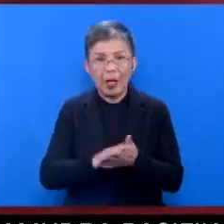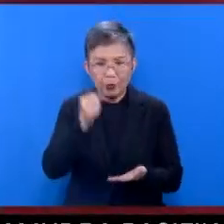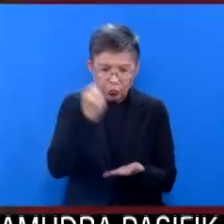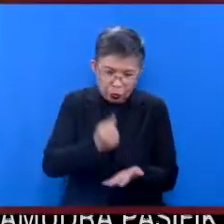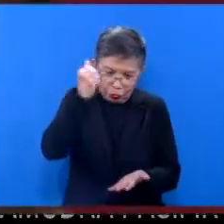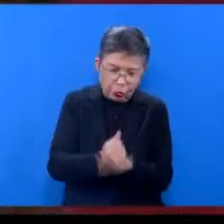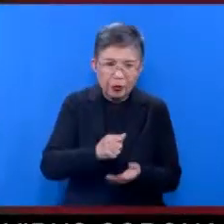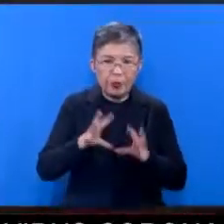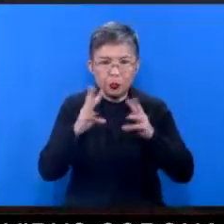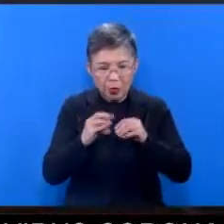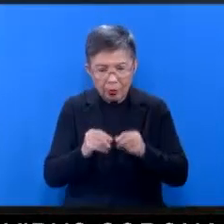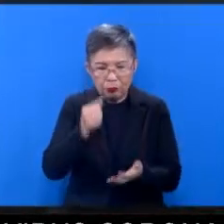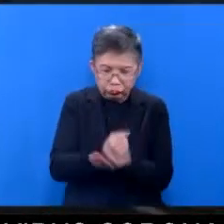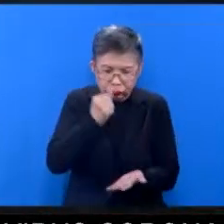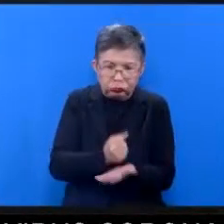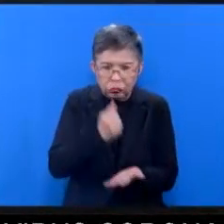dengan alu.